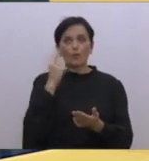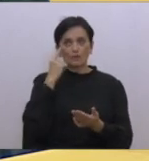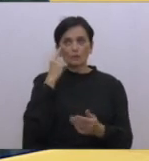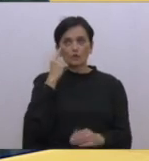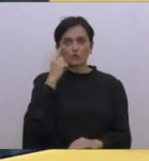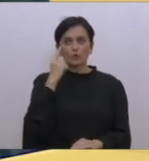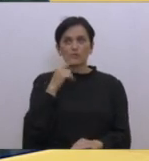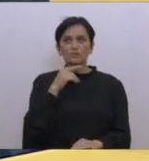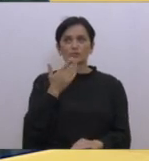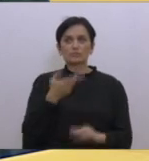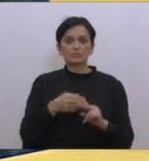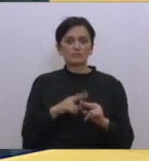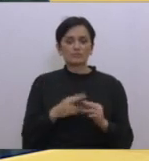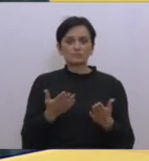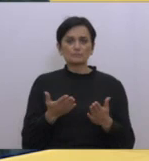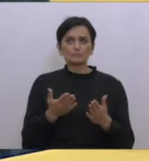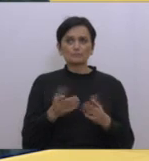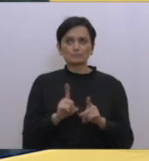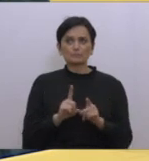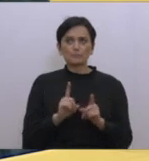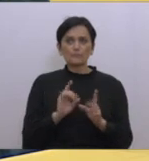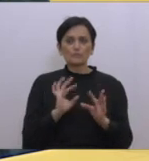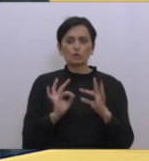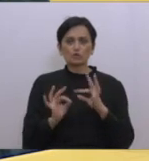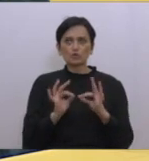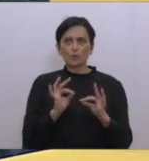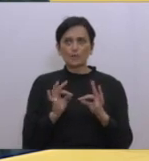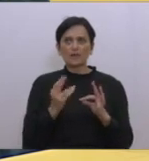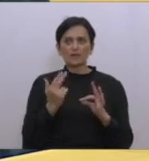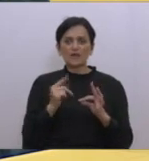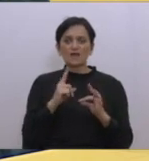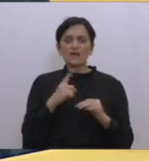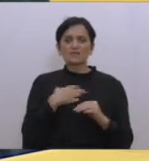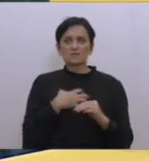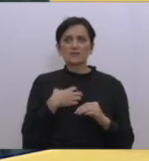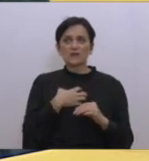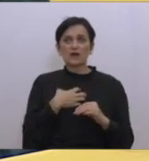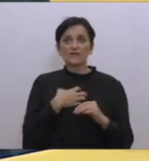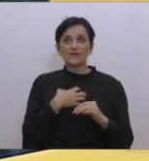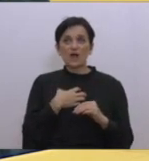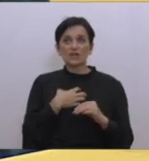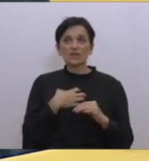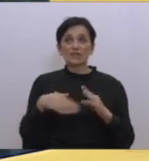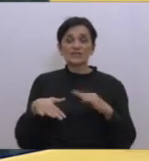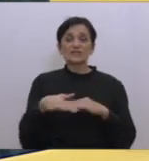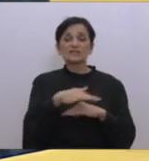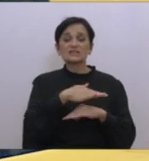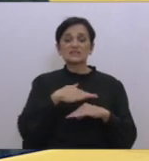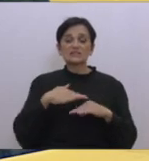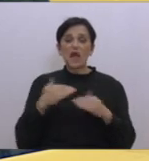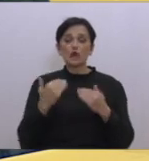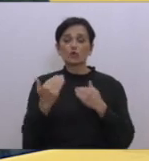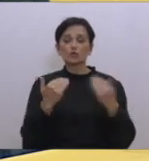საკმაოდ ესეთი ზომიერი და რაც მთავარია სექტორისთვის მნიშვნელოვანი, ანუ